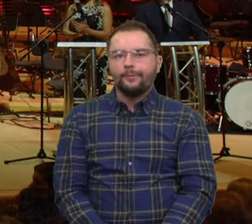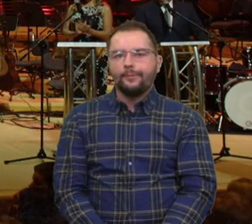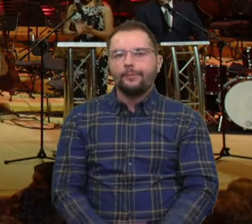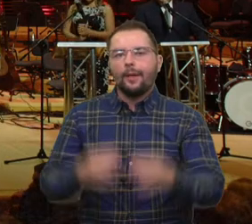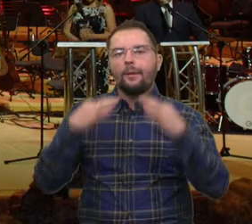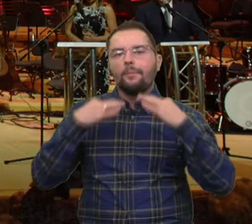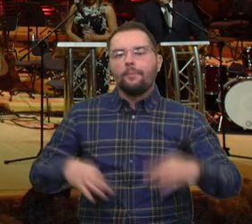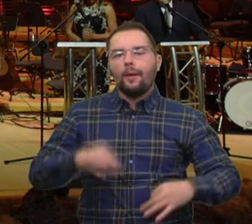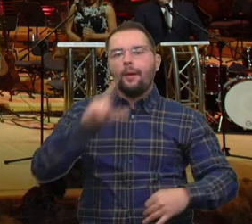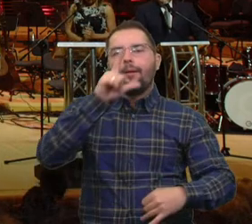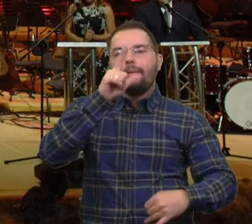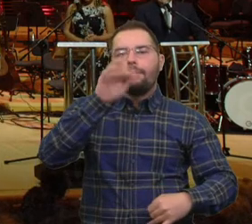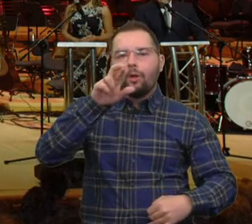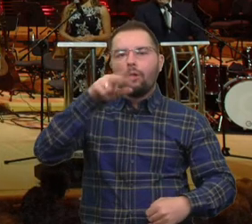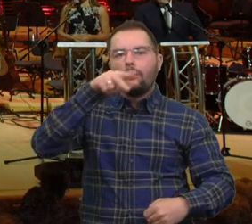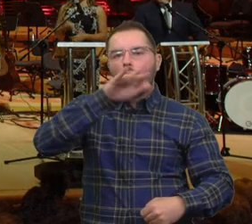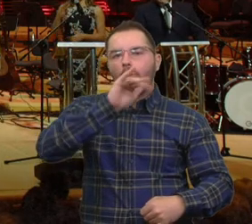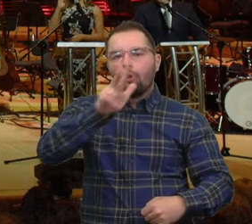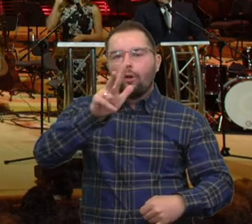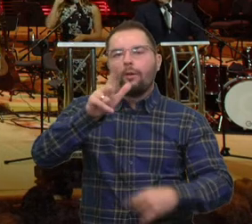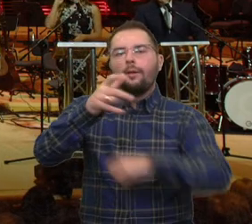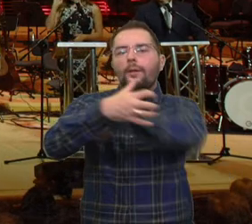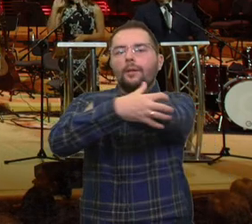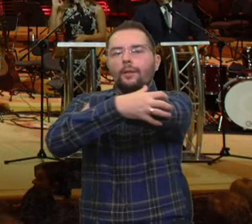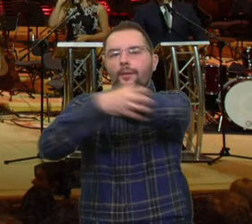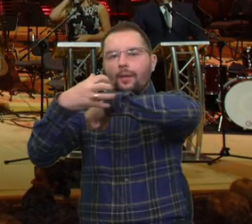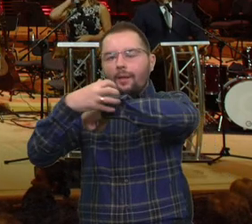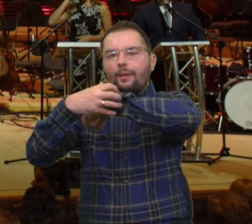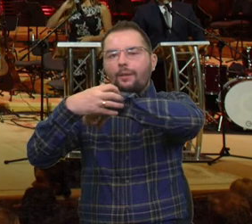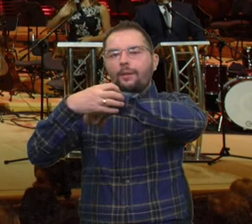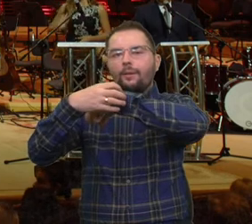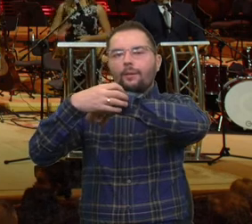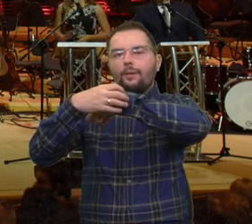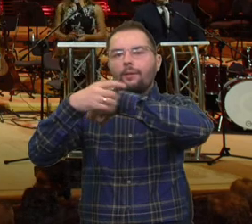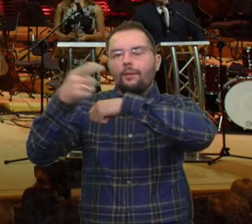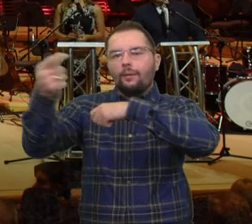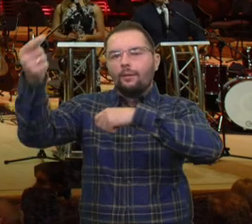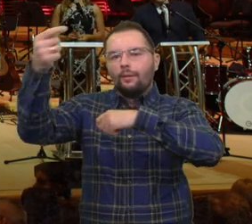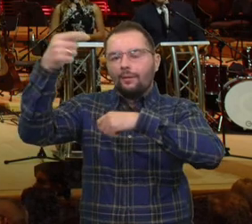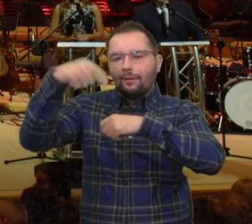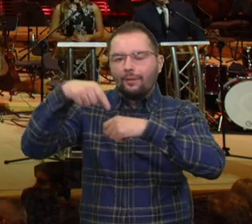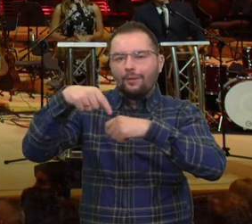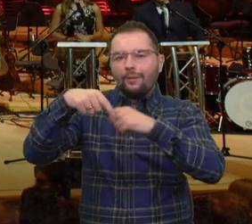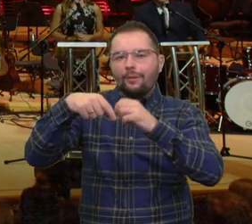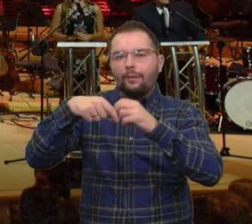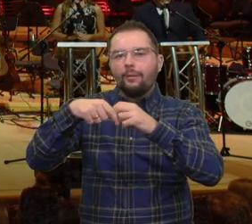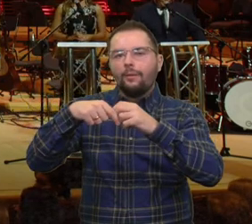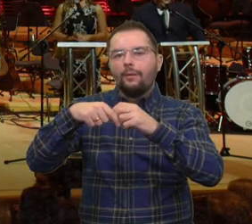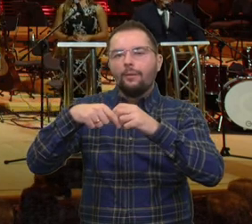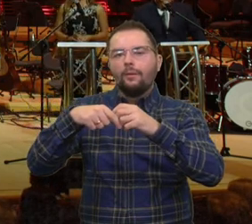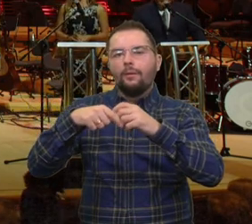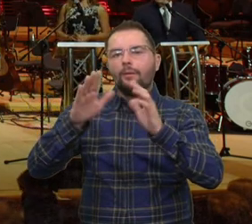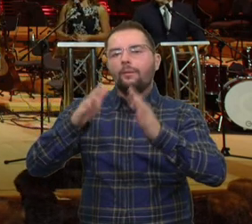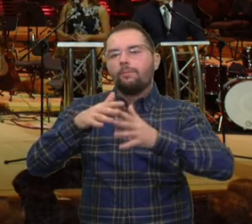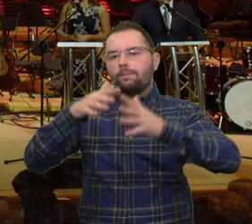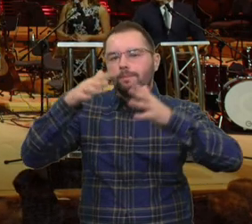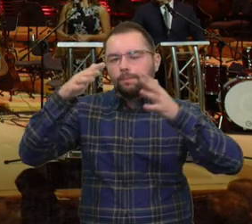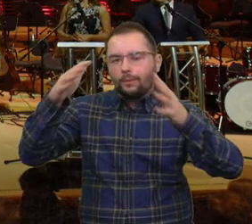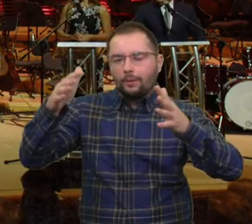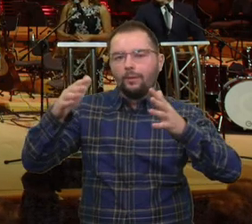Pan Piotr Uszok dociera do nas z nieco odleglejszych segmentów sali, więc zakładam, że fanfary potrwają odpowiednio dłużej, abyśmy się